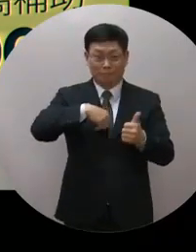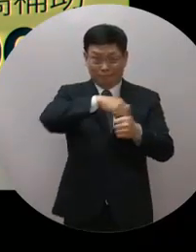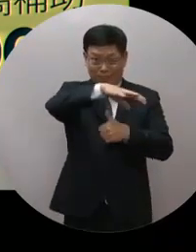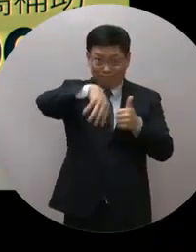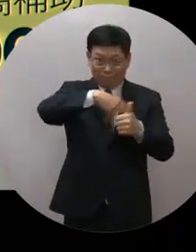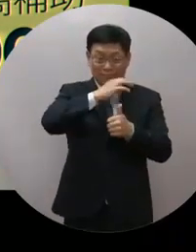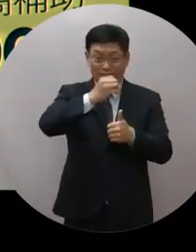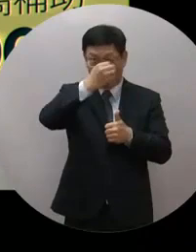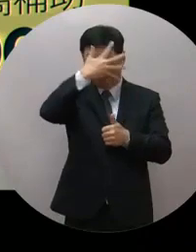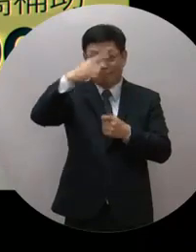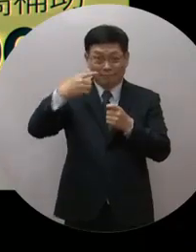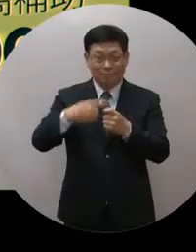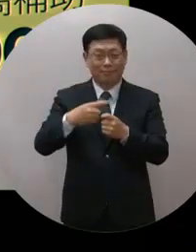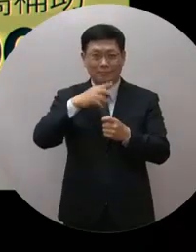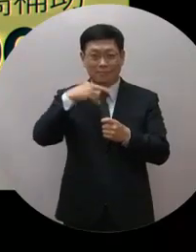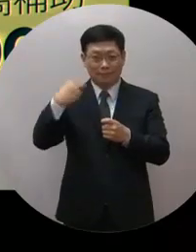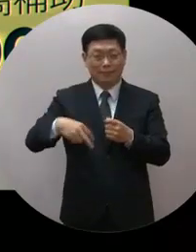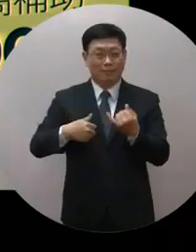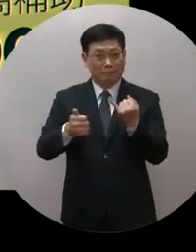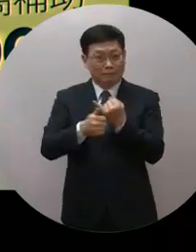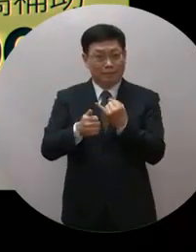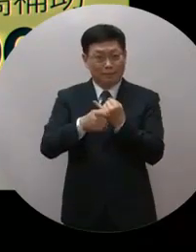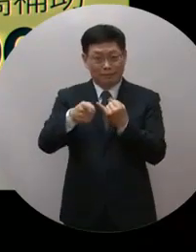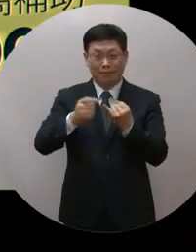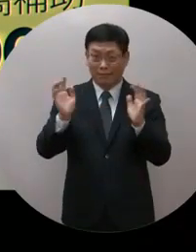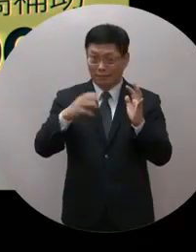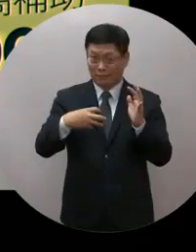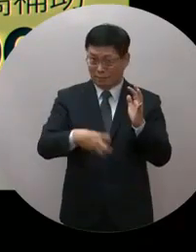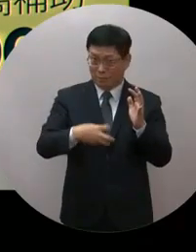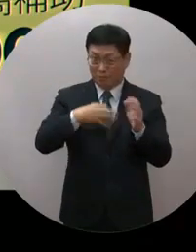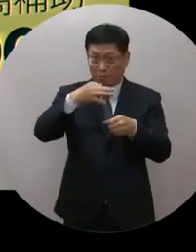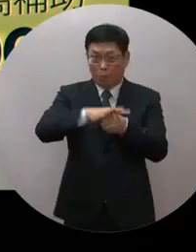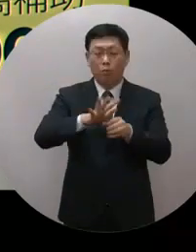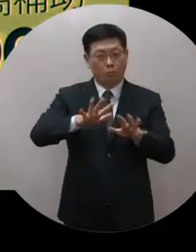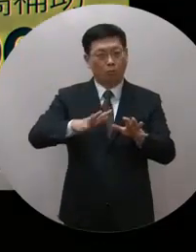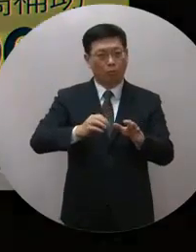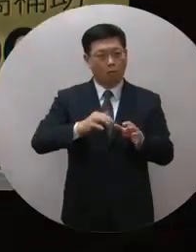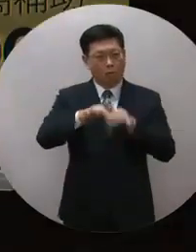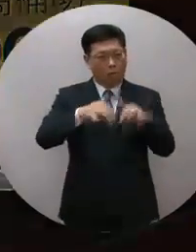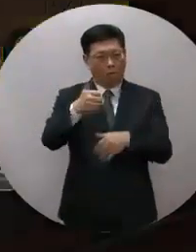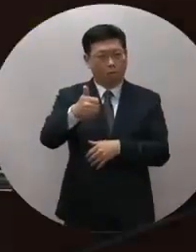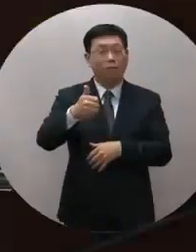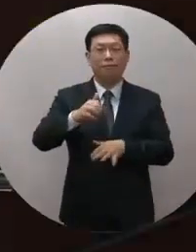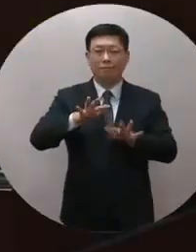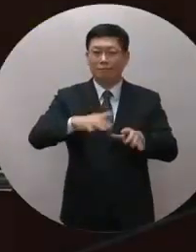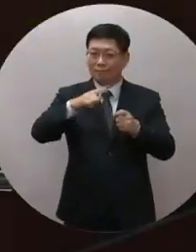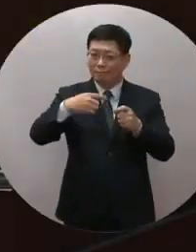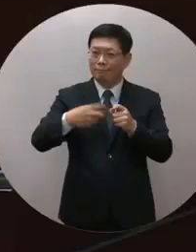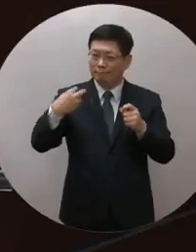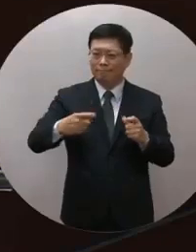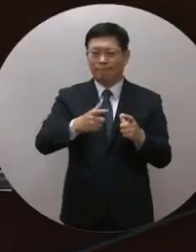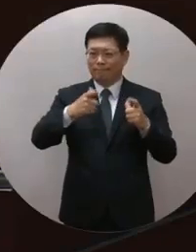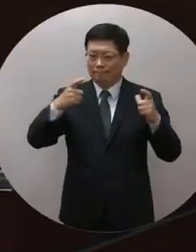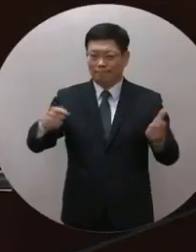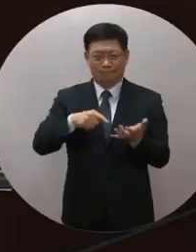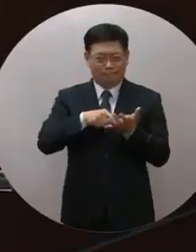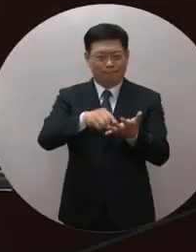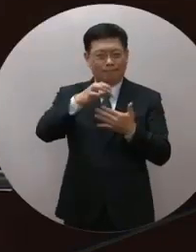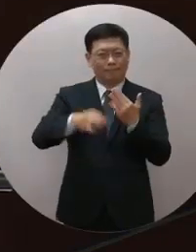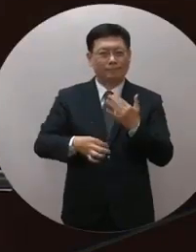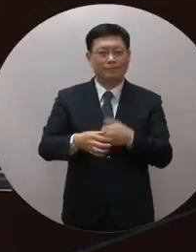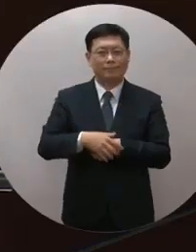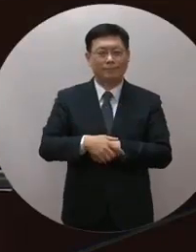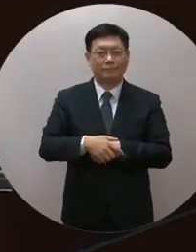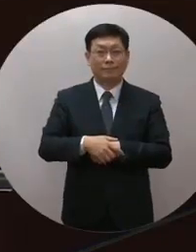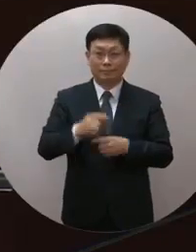年及婚育家庭的租金补助反应热烈，今年起将再放宽申请的标